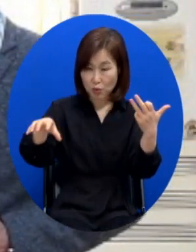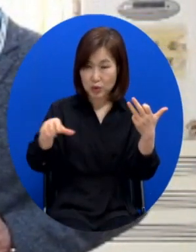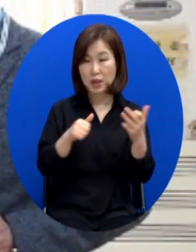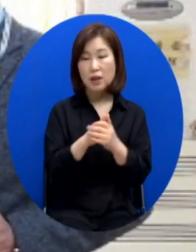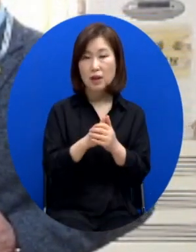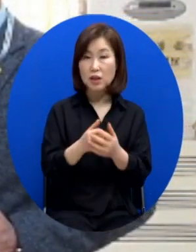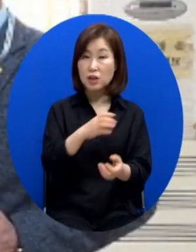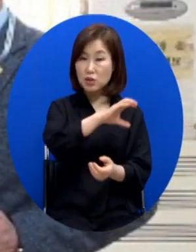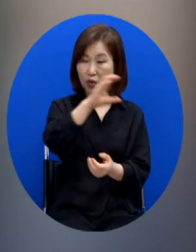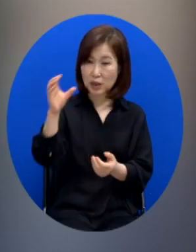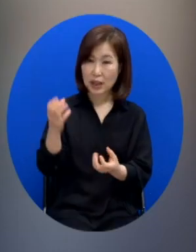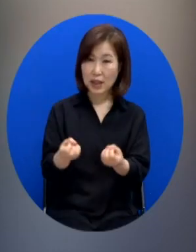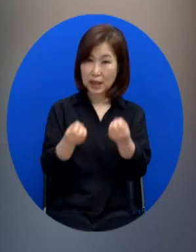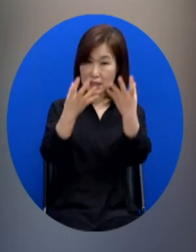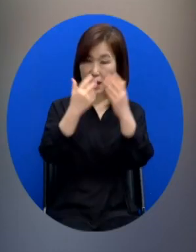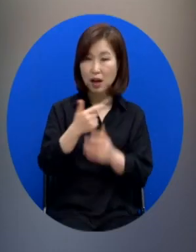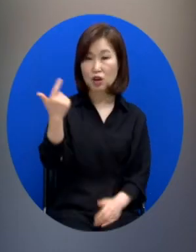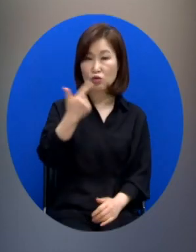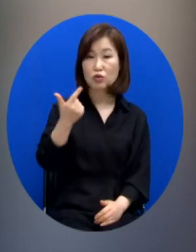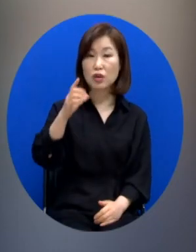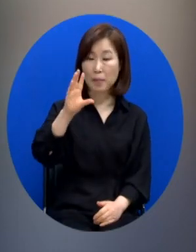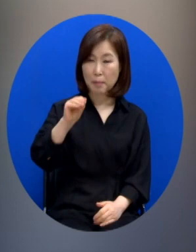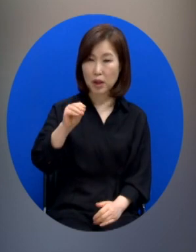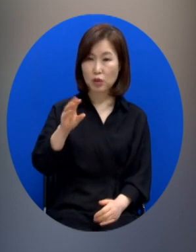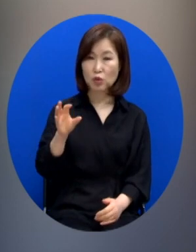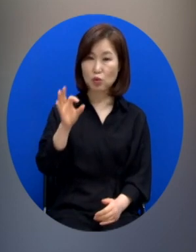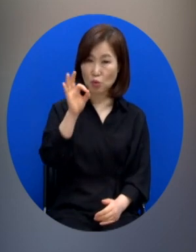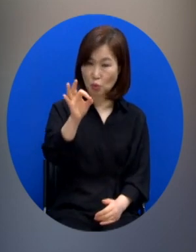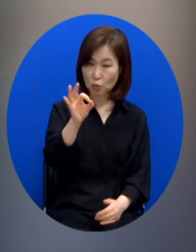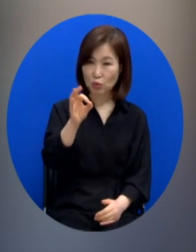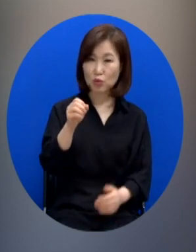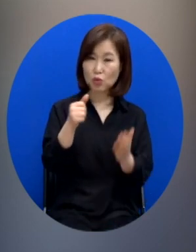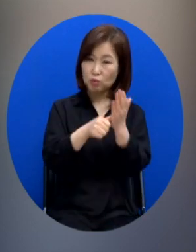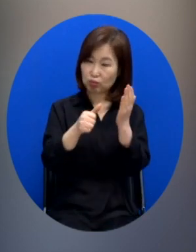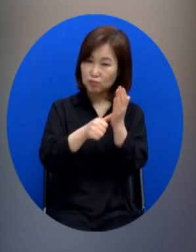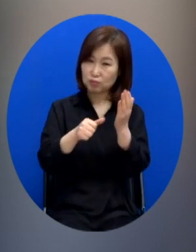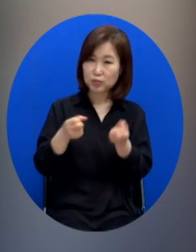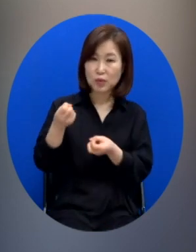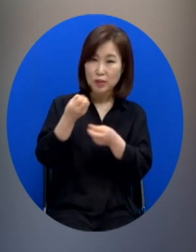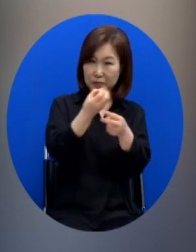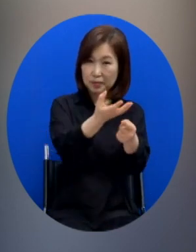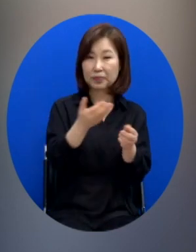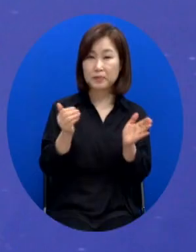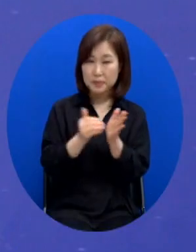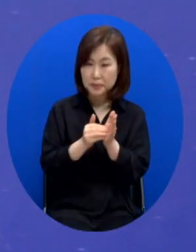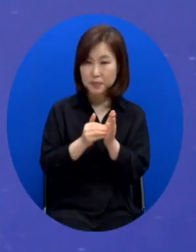행사를 진행했으며 6천만 원 상당의 기금과 물품을 노숙인들에게 전달했습니다.